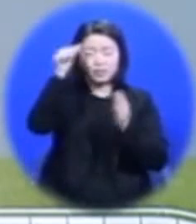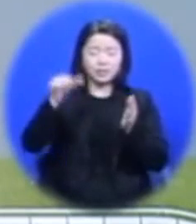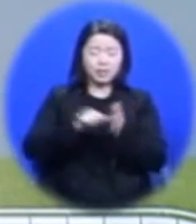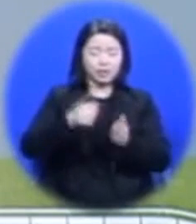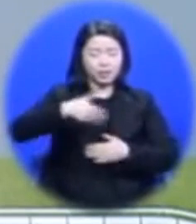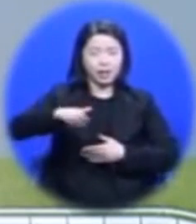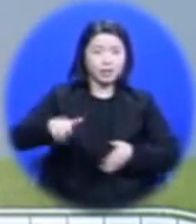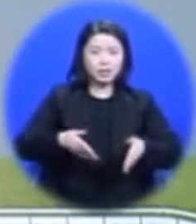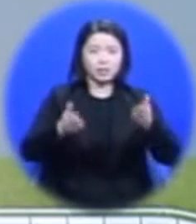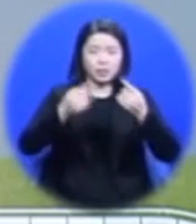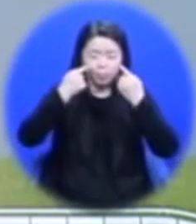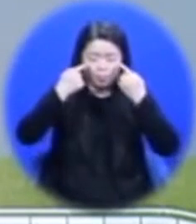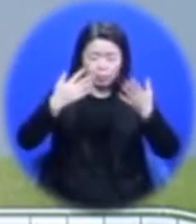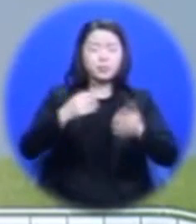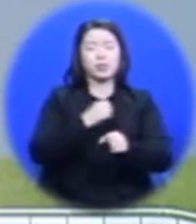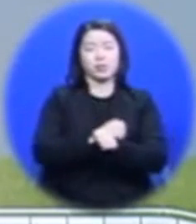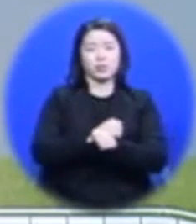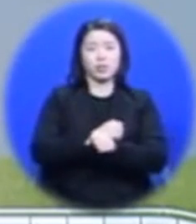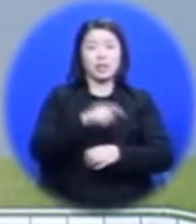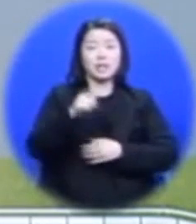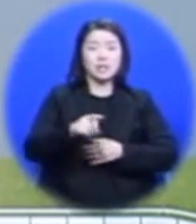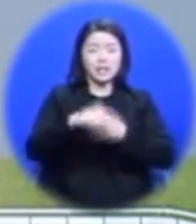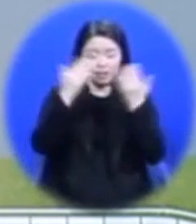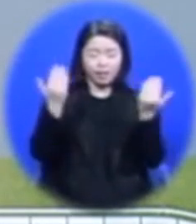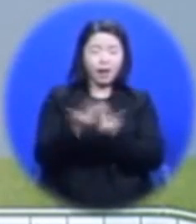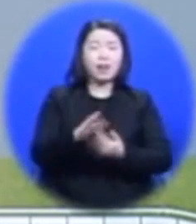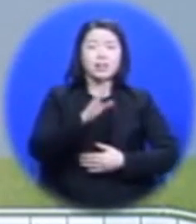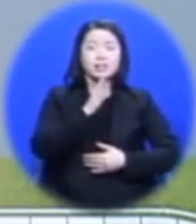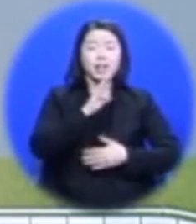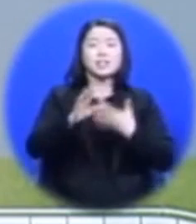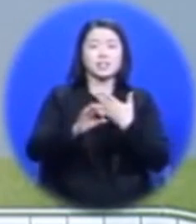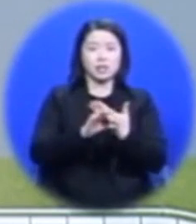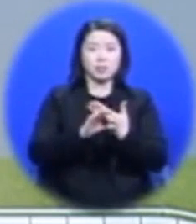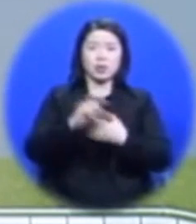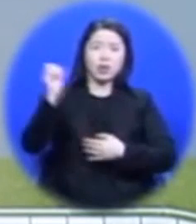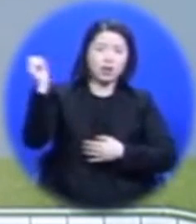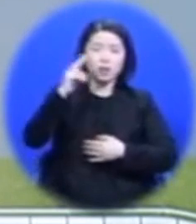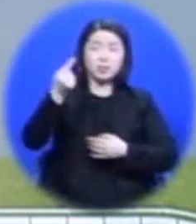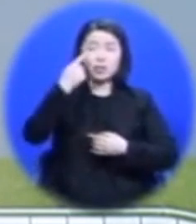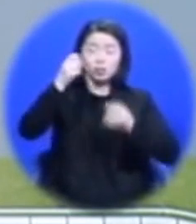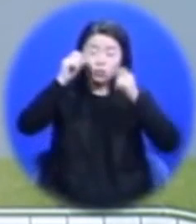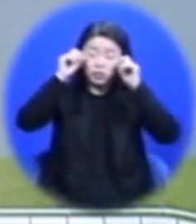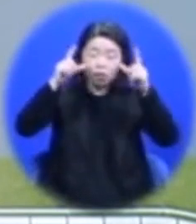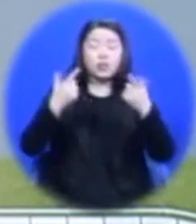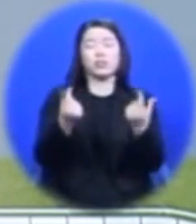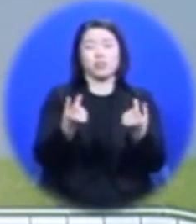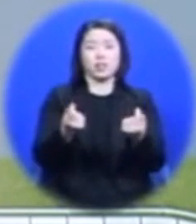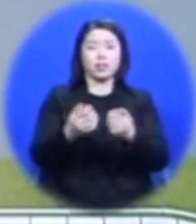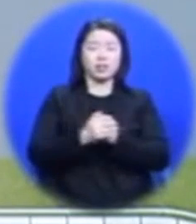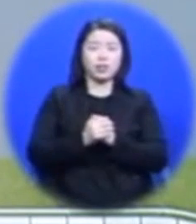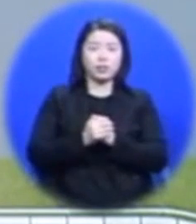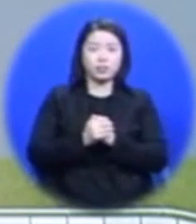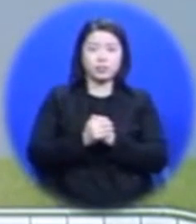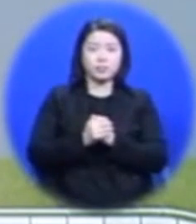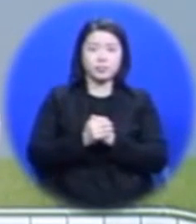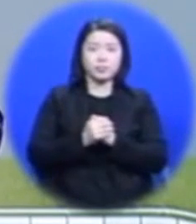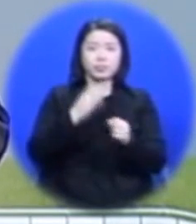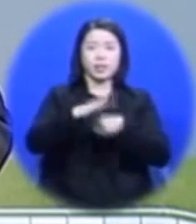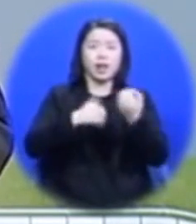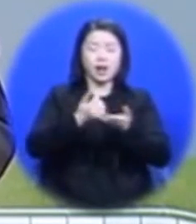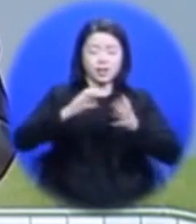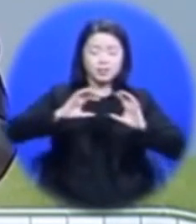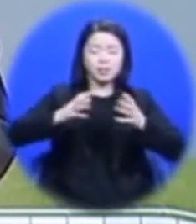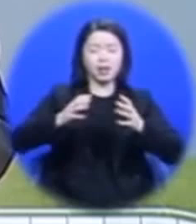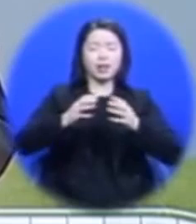분명해지는 이게 다 사실이라면 갑자기 눈이 열리는 것 같아요. 하나님의